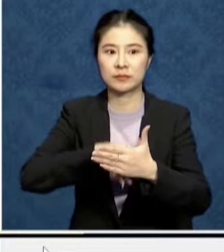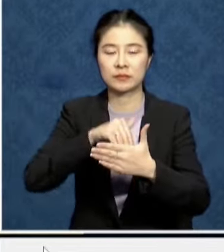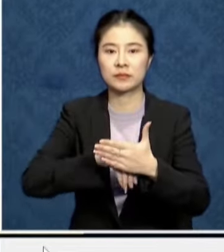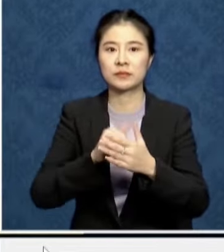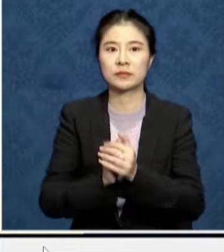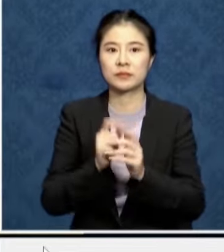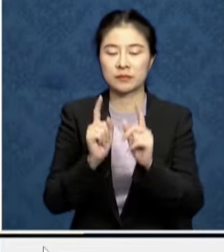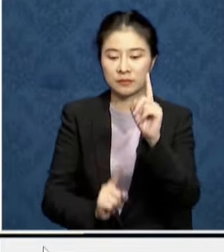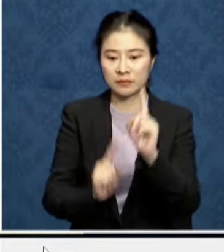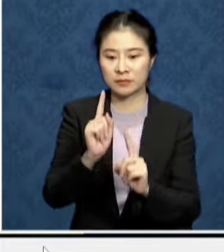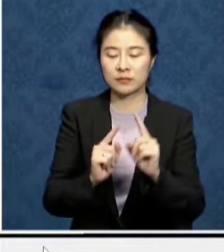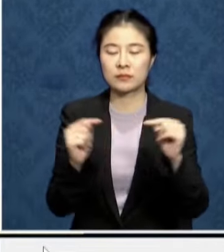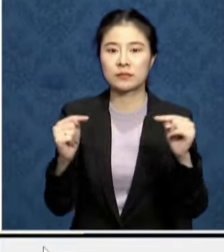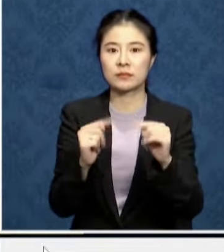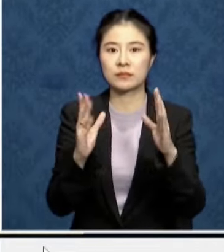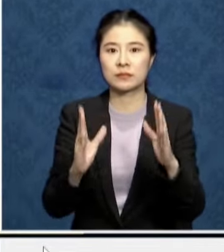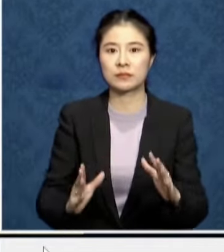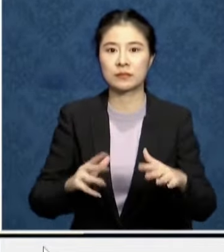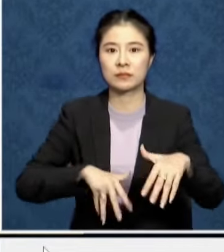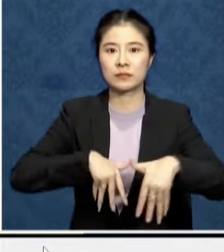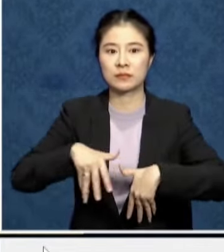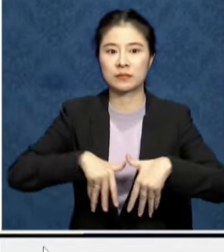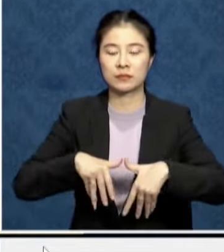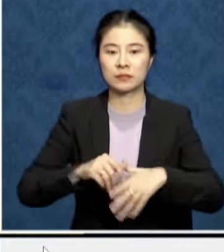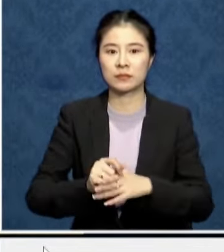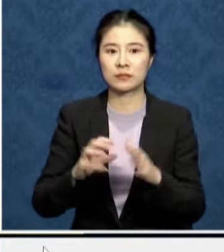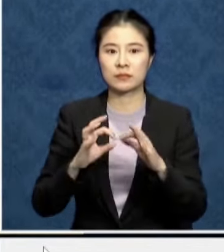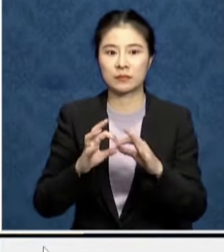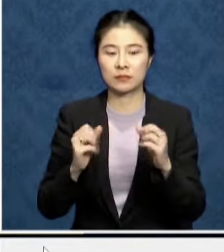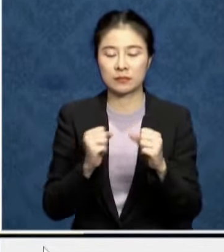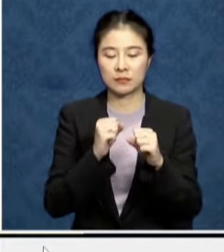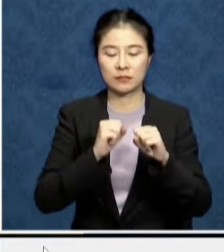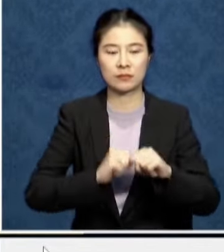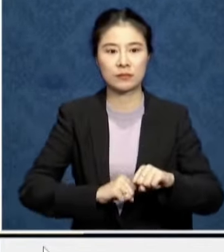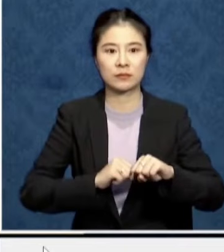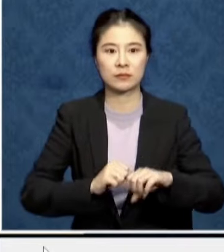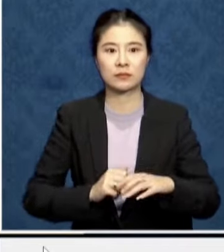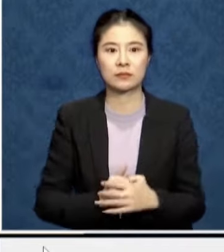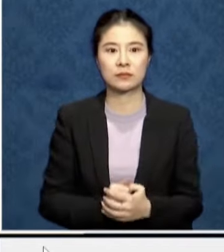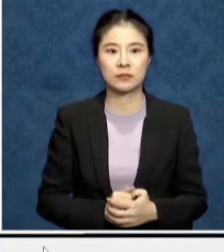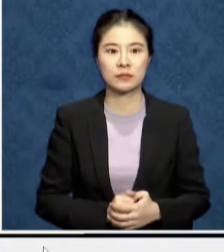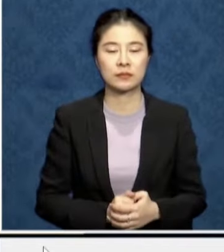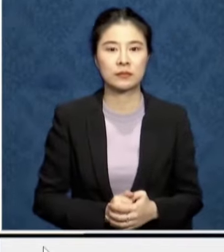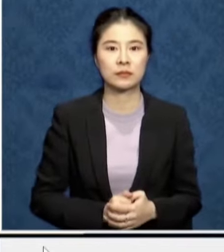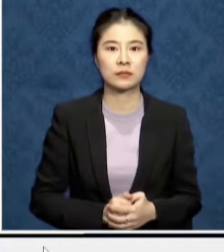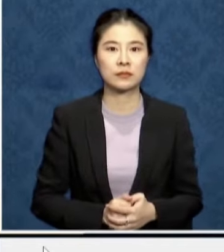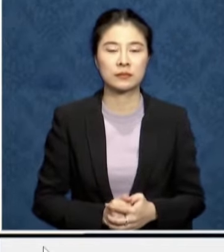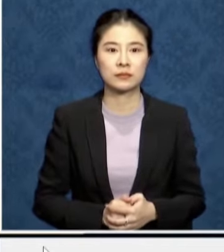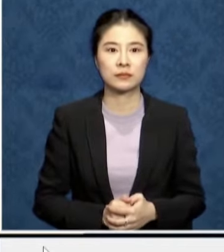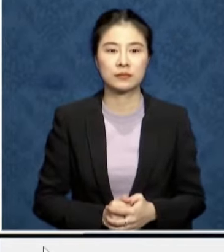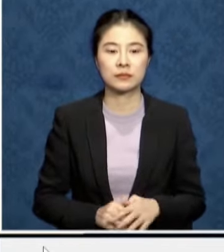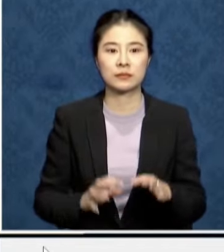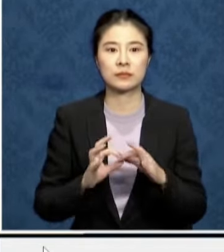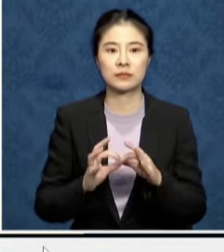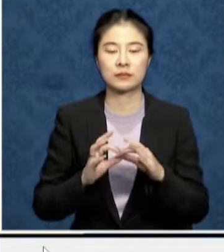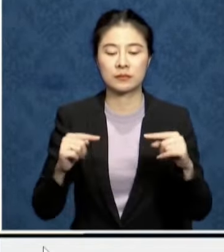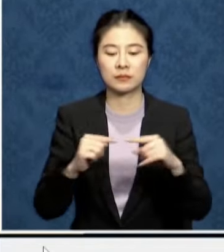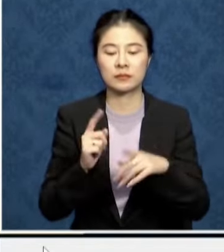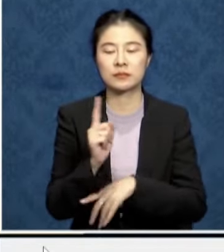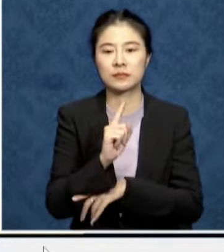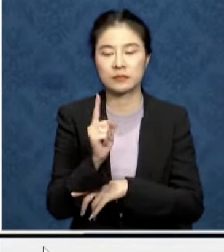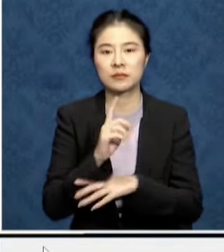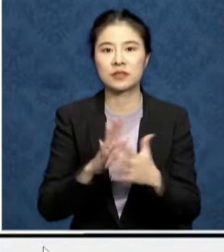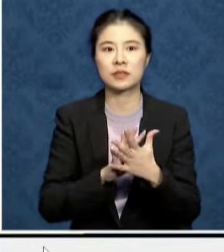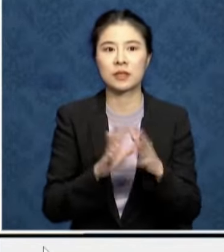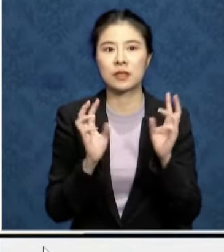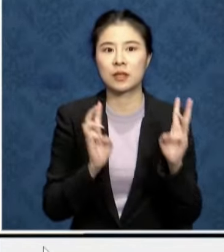ทิศทางความเห็นของประชาชนต่อประเด็นที่ถูกถามในประชามติความจริงการมีเกณฑ์แบบดับเบิลมาจอริตี้หรือเสียงเกินกึ่งหนึ่งส